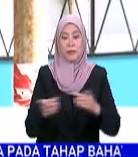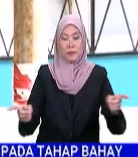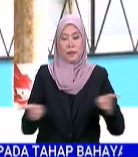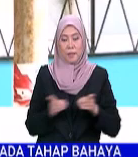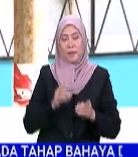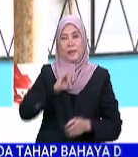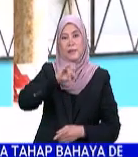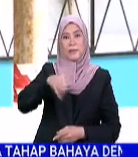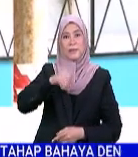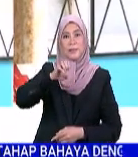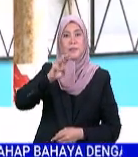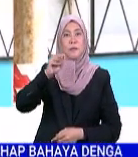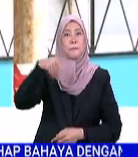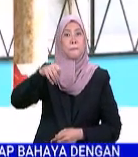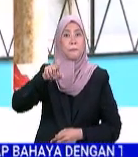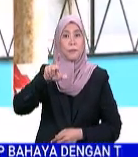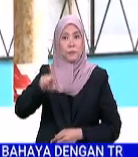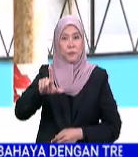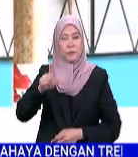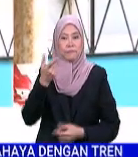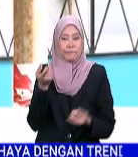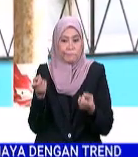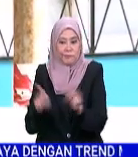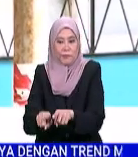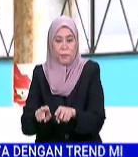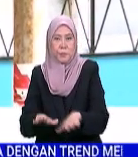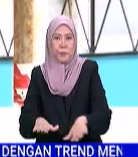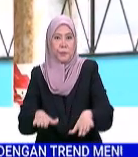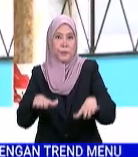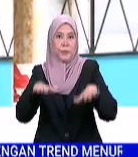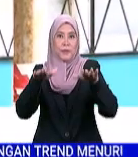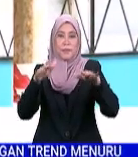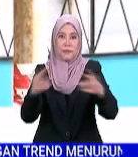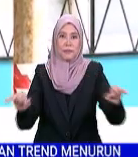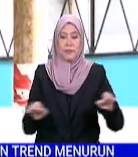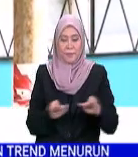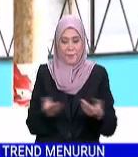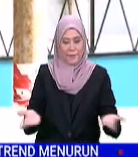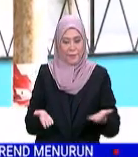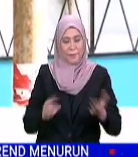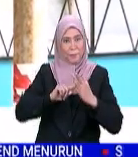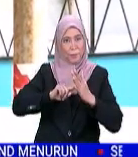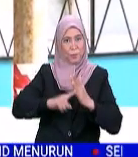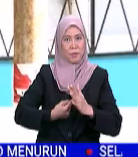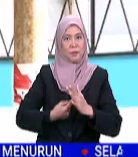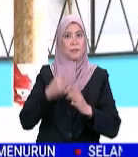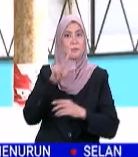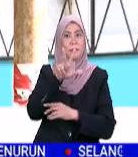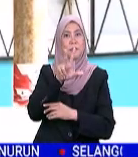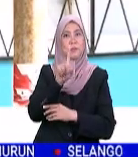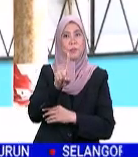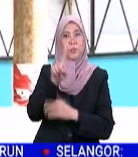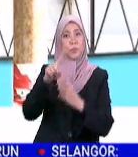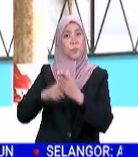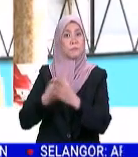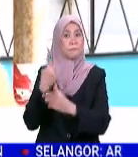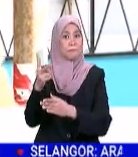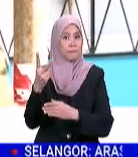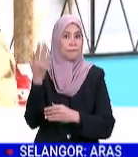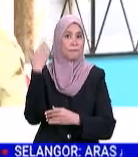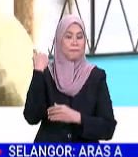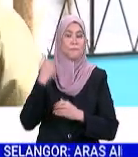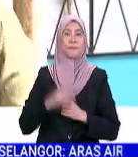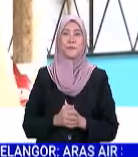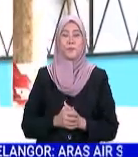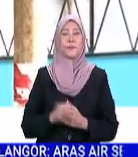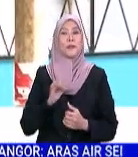daerah Jempol ini berikutan bencana banjir yang melanda kawasan ini sejak 31 Disember lalu. Dan untuk